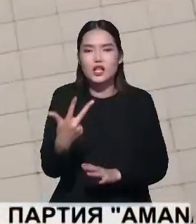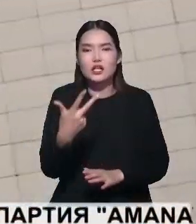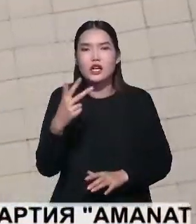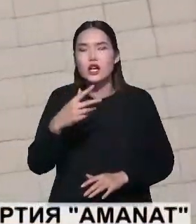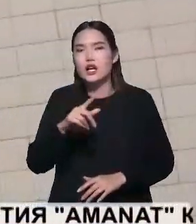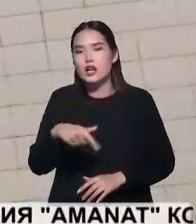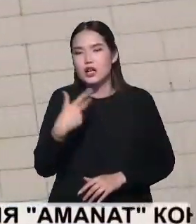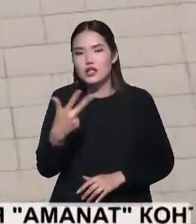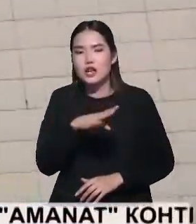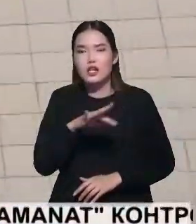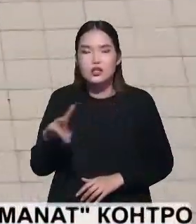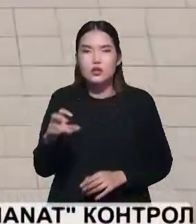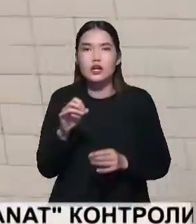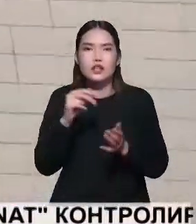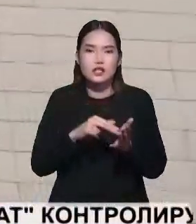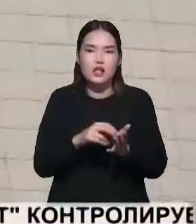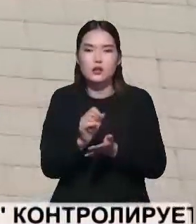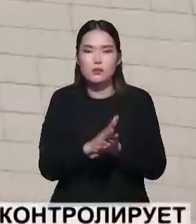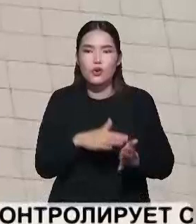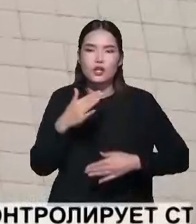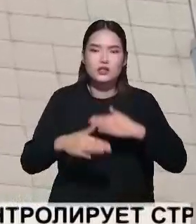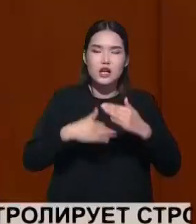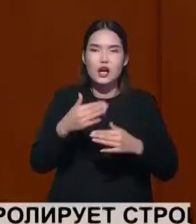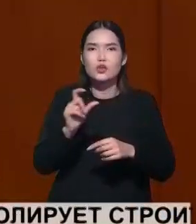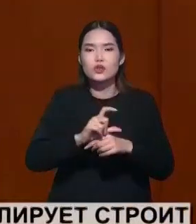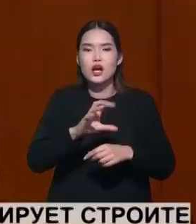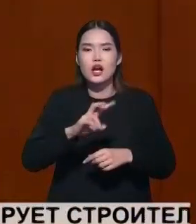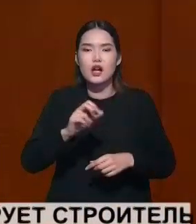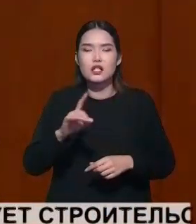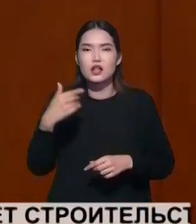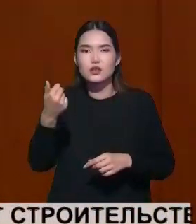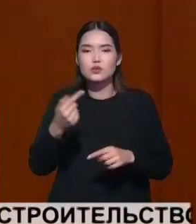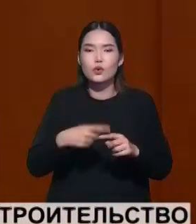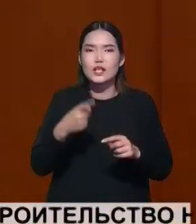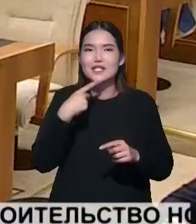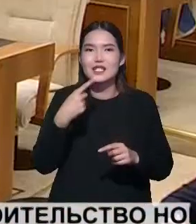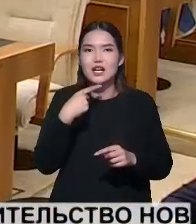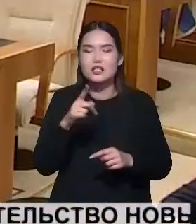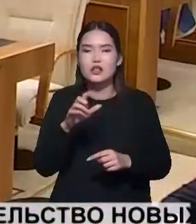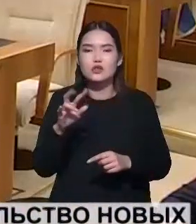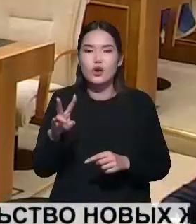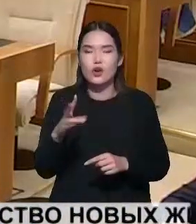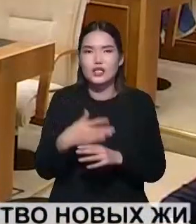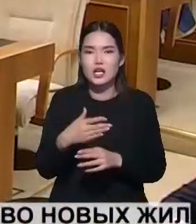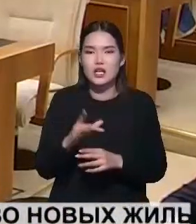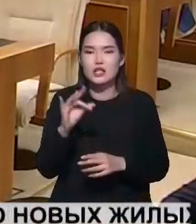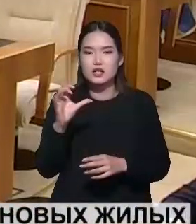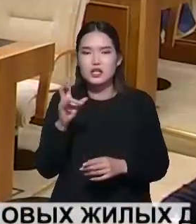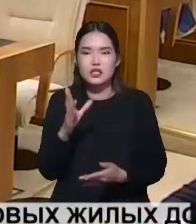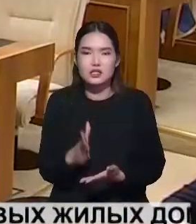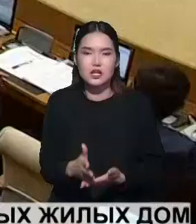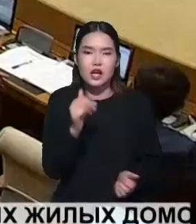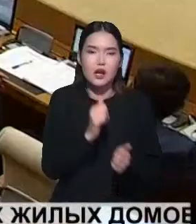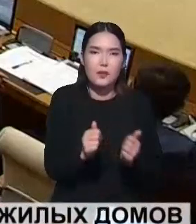и эта цифра продолжает расти. Из-за чего, по словам Алихана Смаилова, она находится в красной зоне кредитного риска. Дальнейшее ухудшение